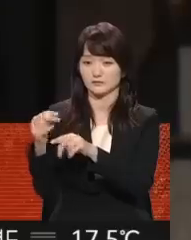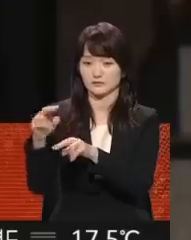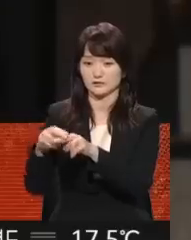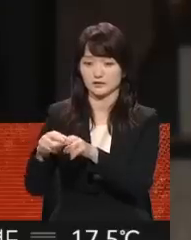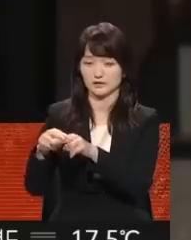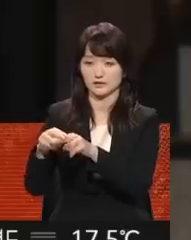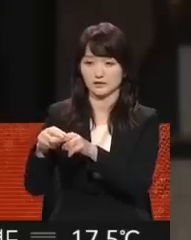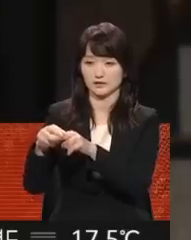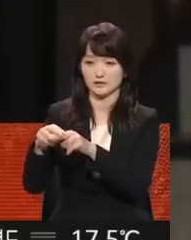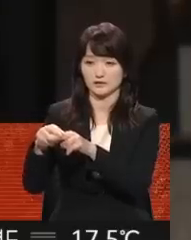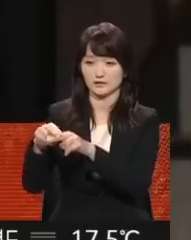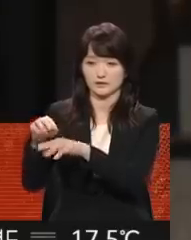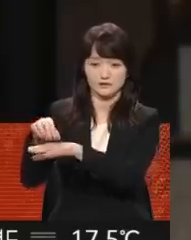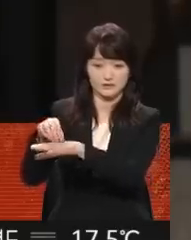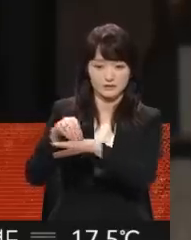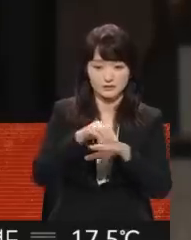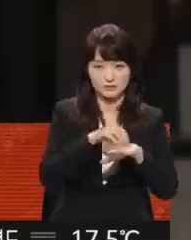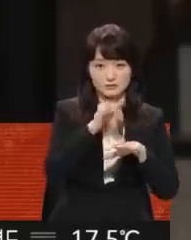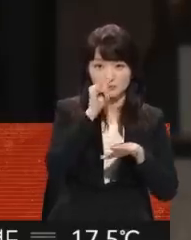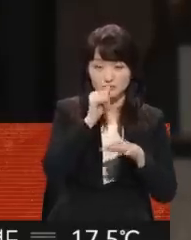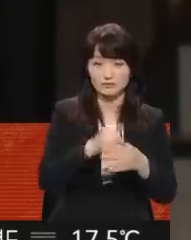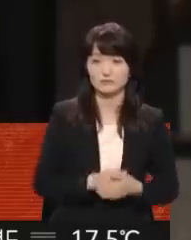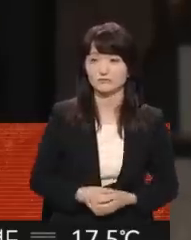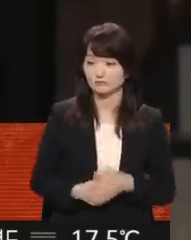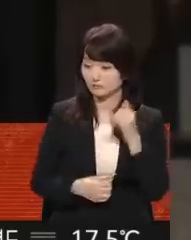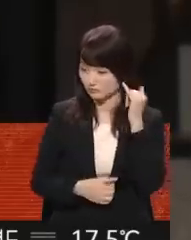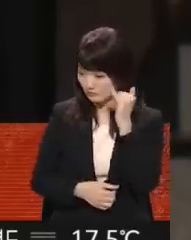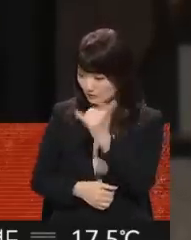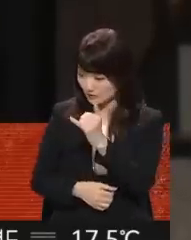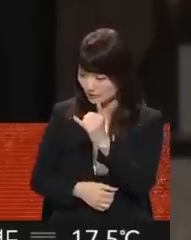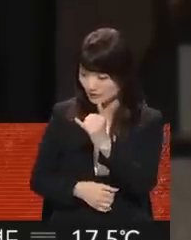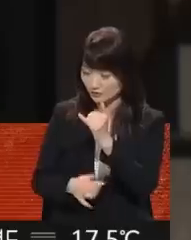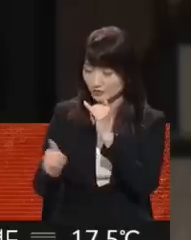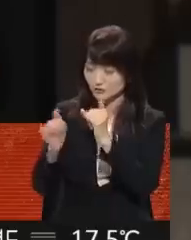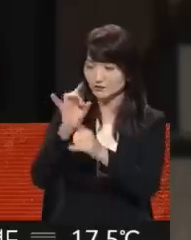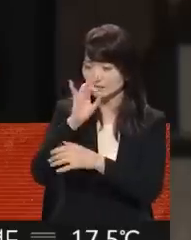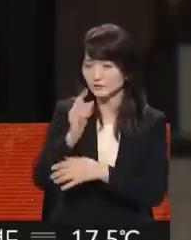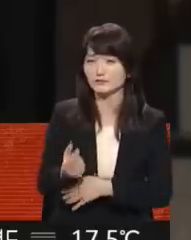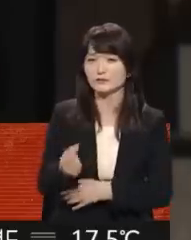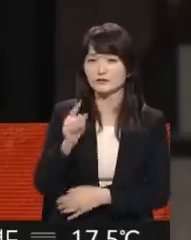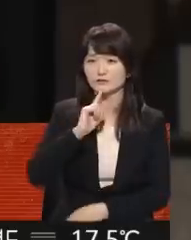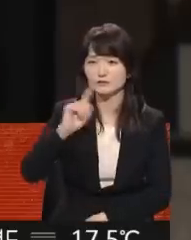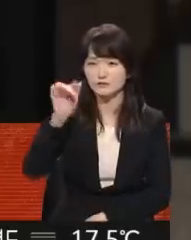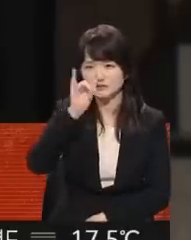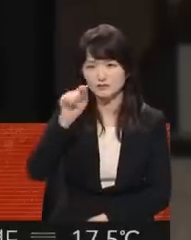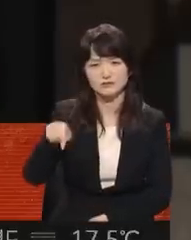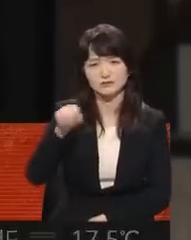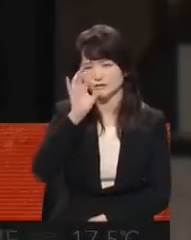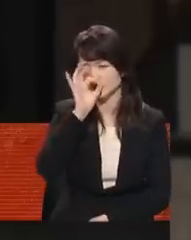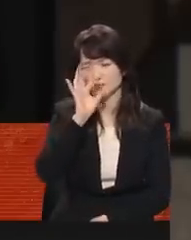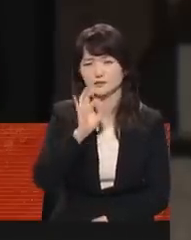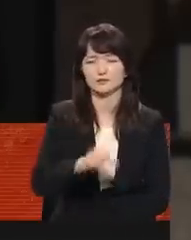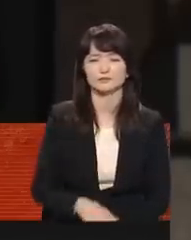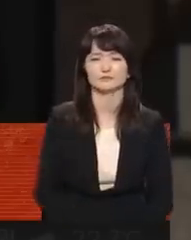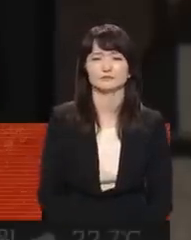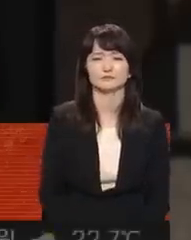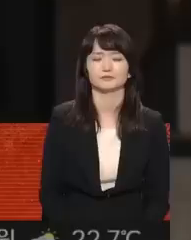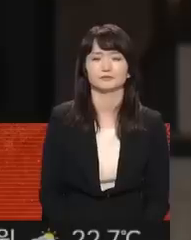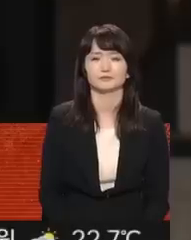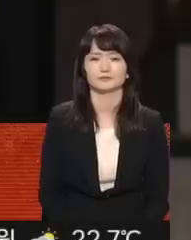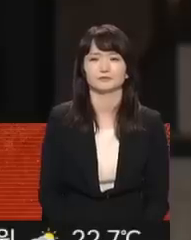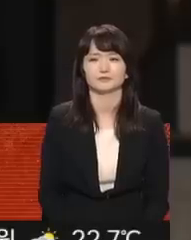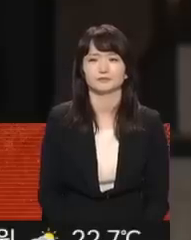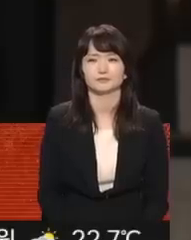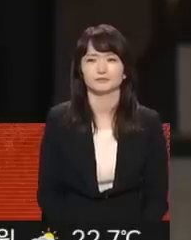전화를 해가지고 자기 딸이 연락이 안 되면 금방 또 신고를 할 텐데 그거는 좀 현실적으로 불가능한 거 같고요 그리고 이제